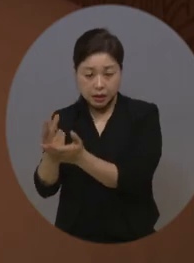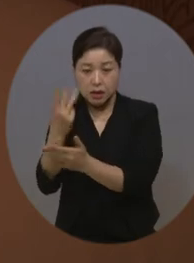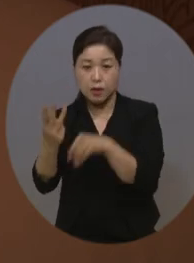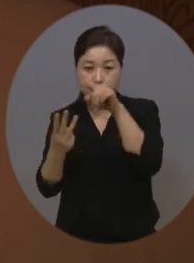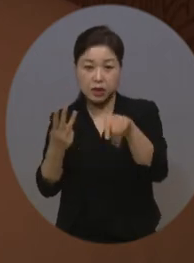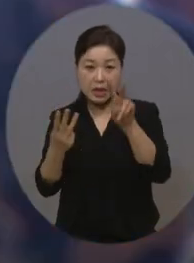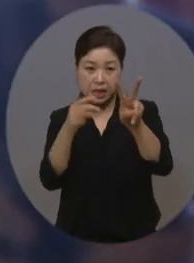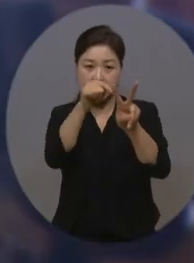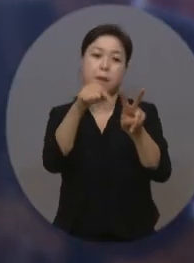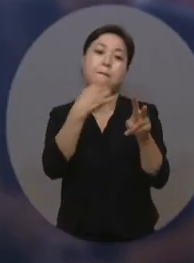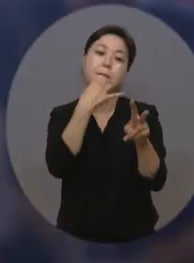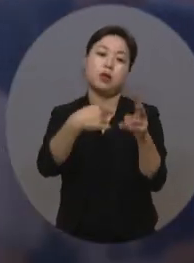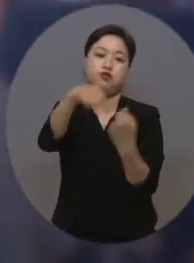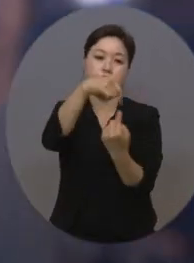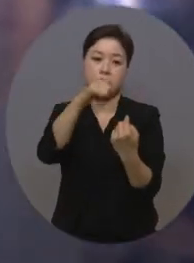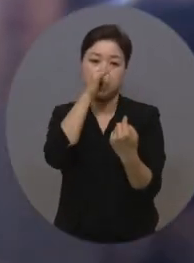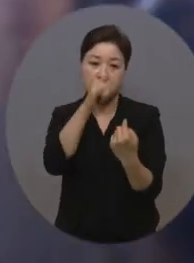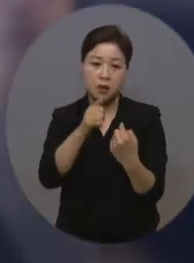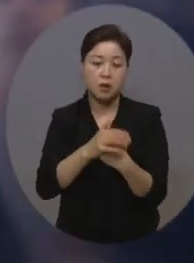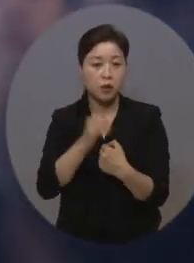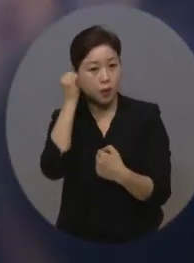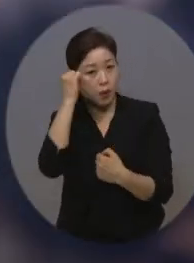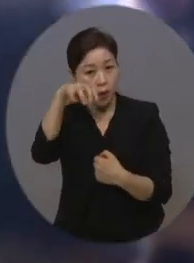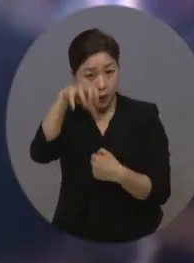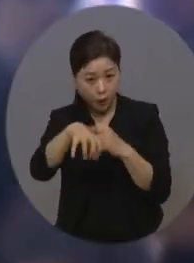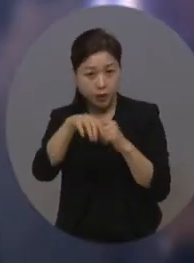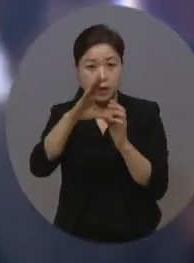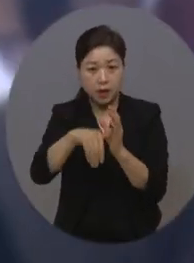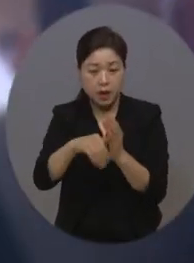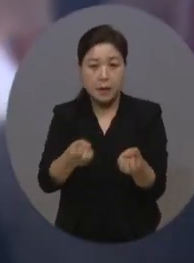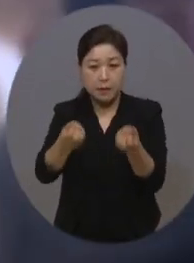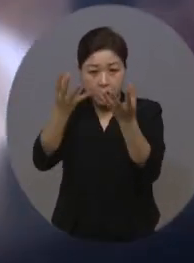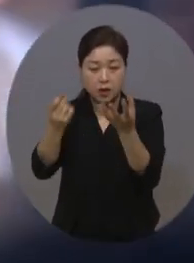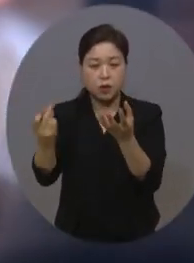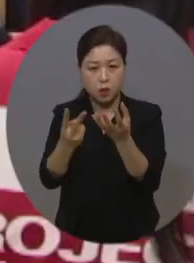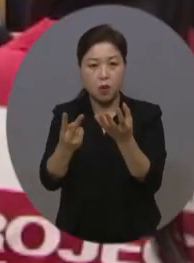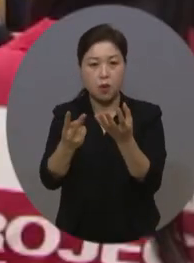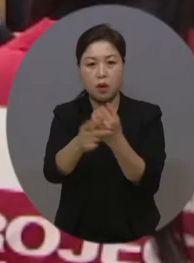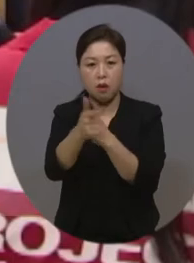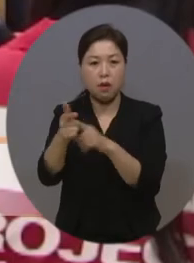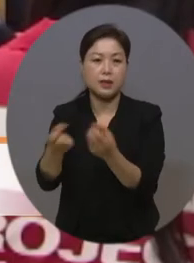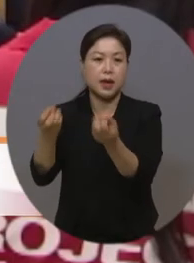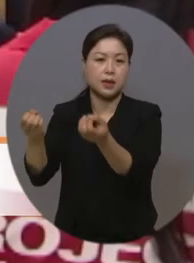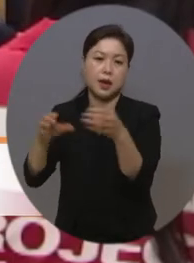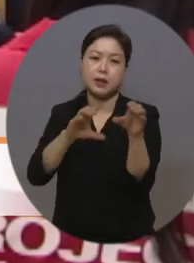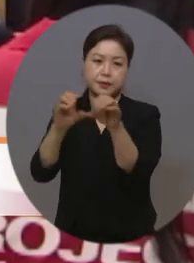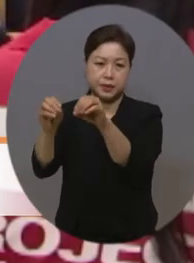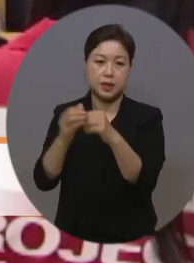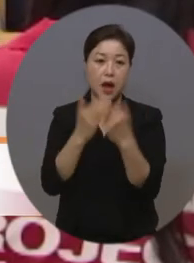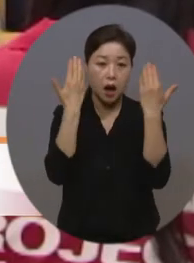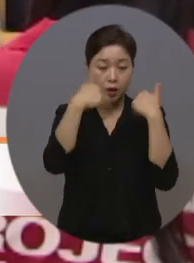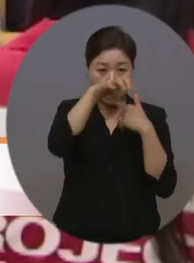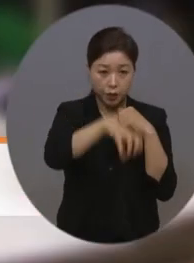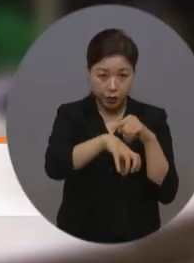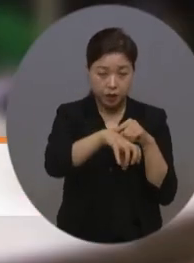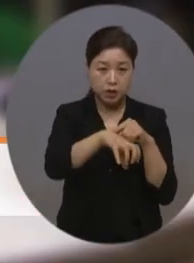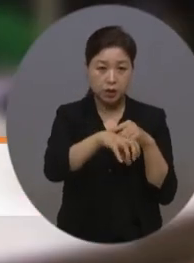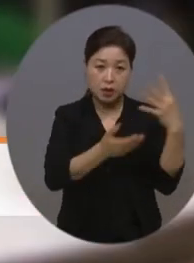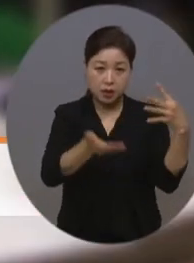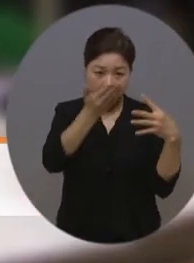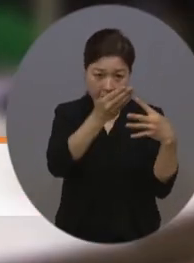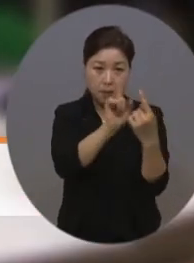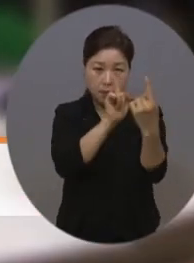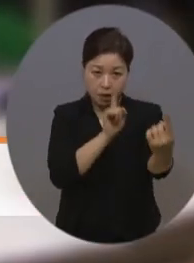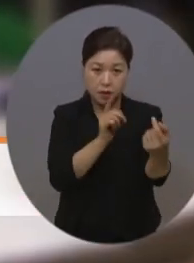가능하며 숙박시설 주관의 파티 등 행사는 금지합니다 학교는 새로운 거리도 기사 단계에 따라